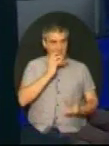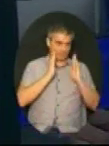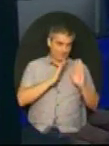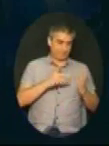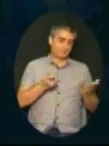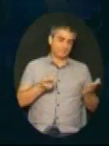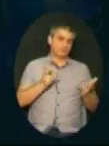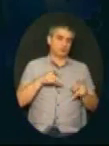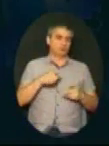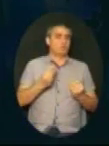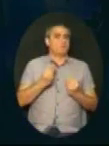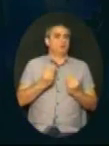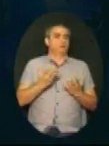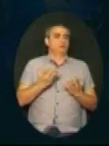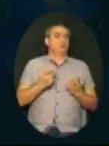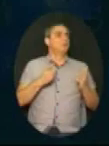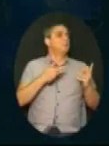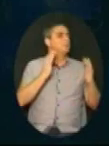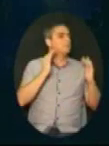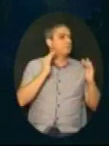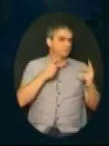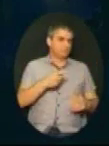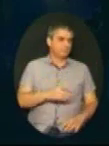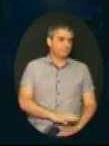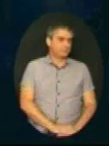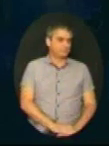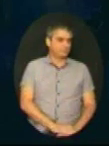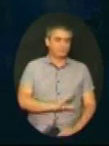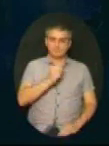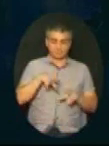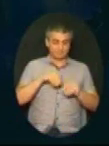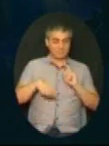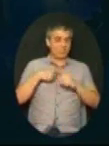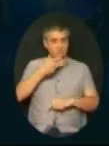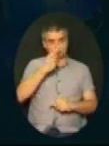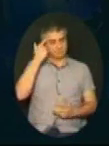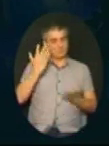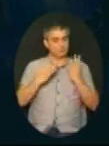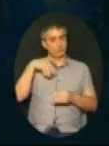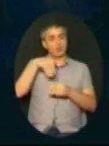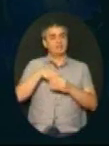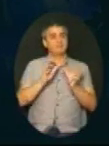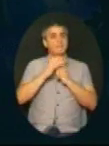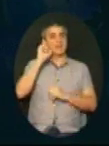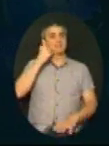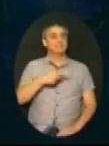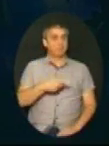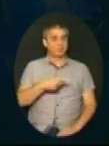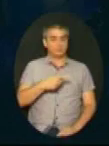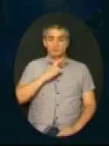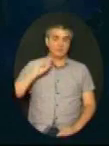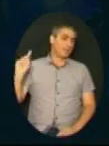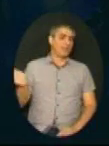נכון. אז יש פה אולי משהו גם שלנו. פחות חשוד עצמם. שאלה אחת, בבקשה. האם בבחירות הבאות תשקלו להצביע למחנה הציוני? זה